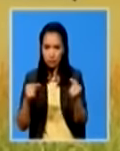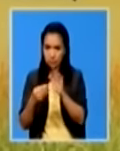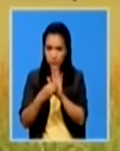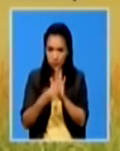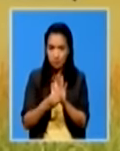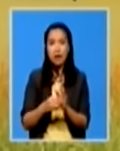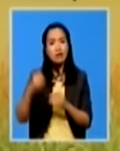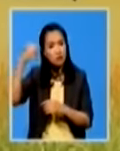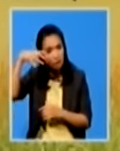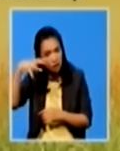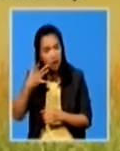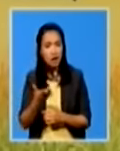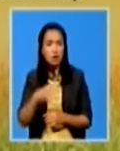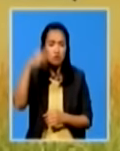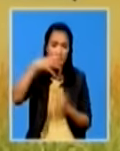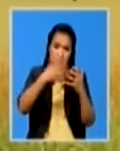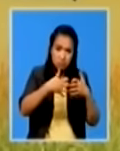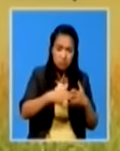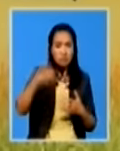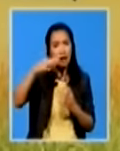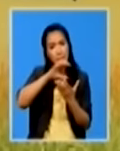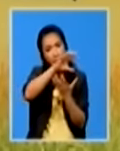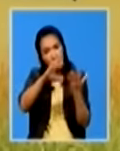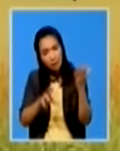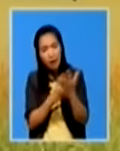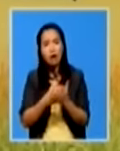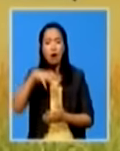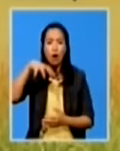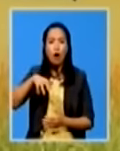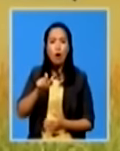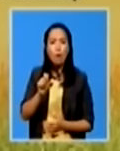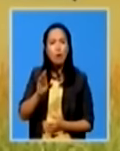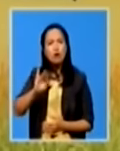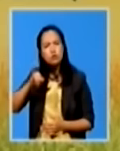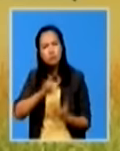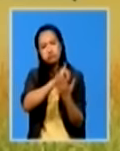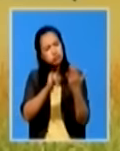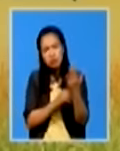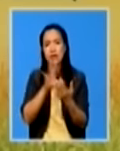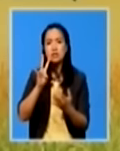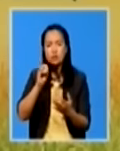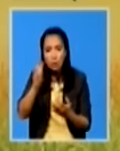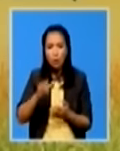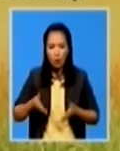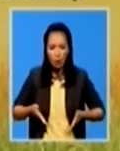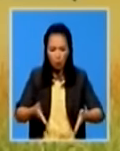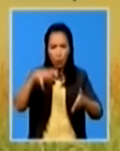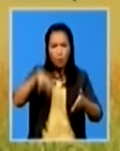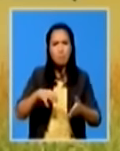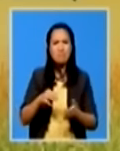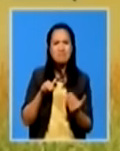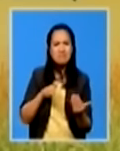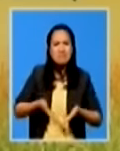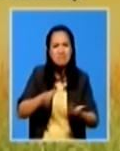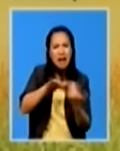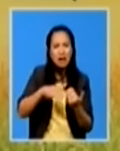การไฟฟ้านครหลวงการไฟฟ้าฝ่ายผลิตการไฟฟ้าส่วนภูมิภาคองค์การบริหารส่วนจังหวัดทั้ง76จังหวัดนะครับกรมทางหลวงรวมถึงกร